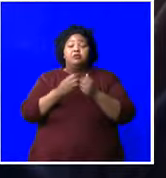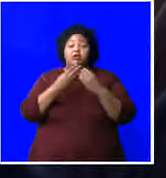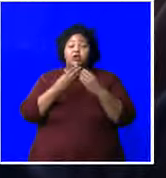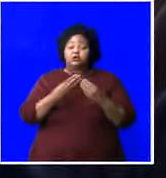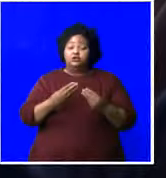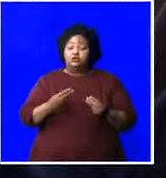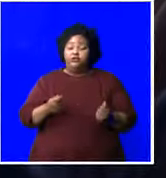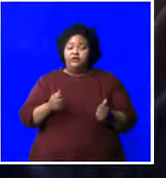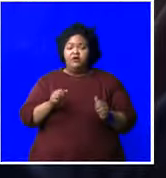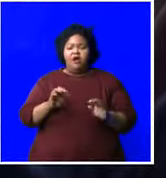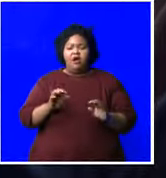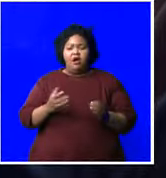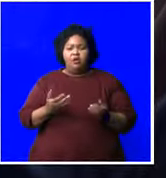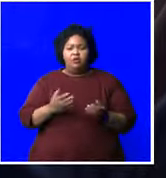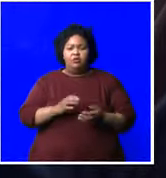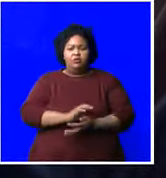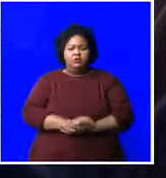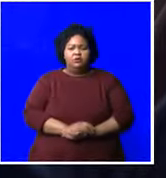ilwayana